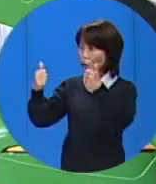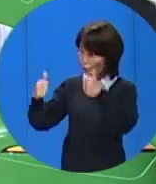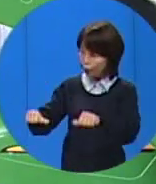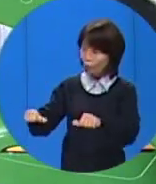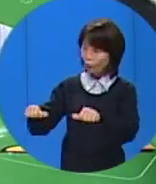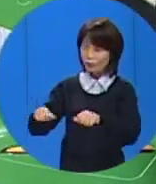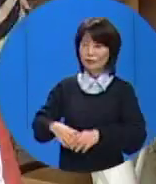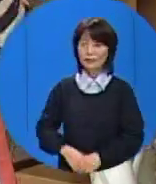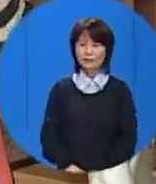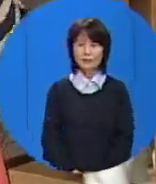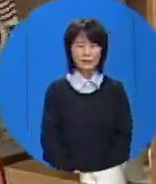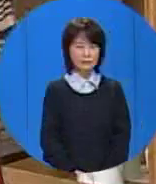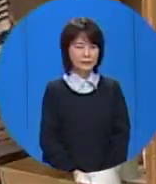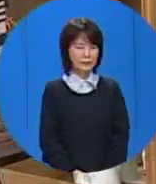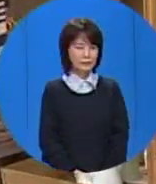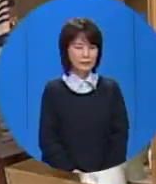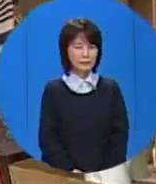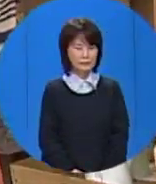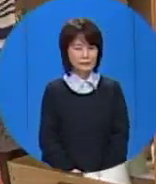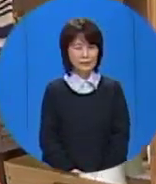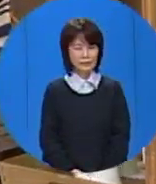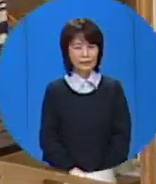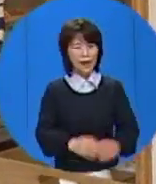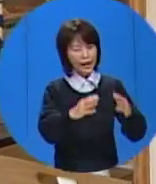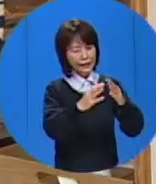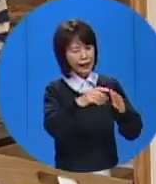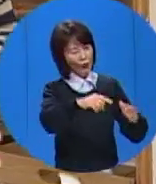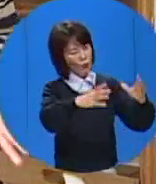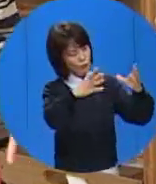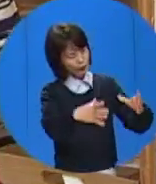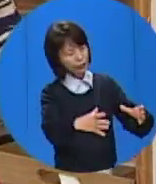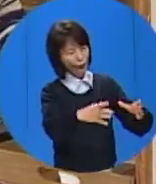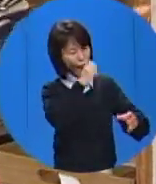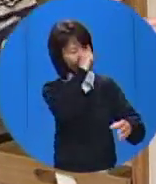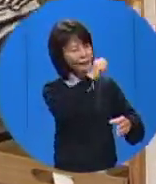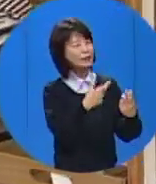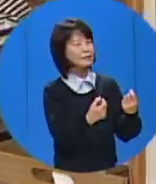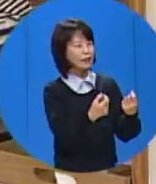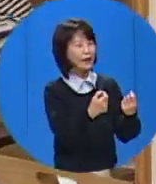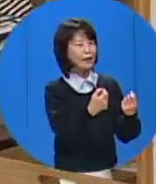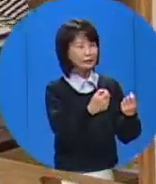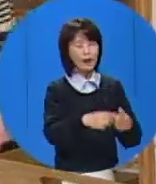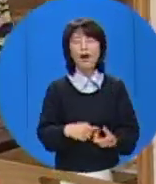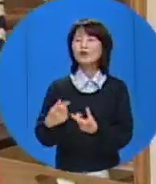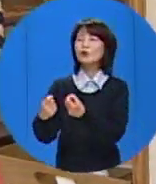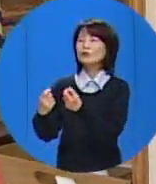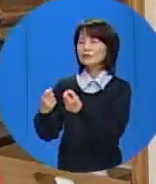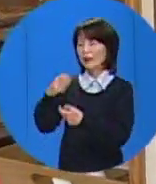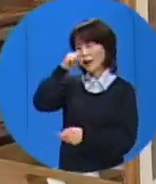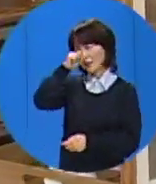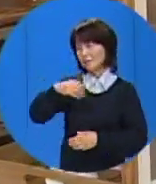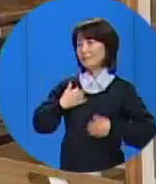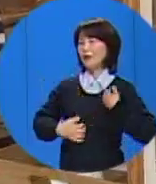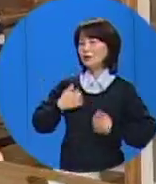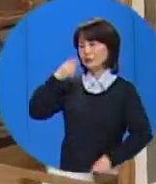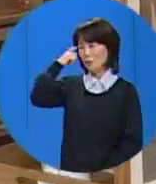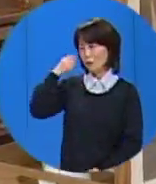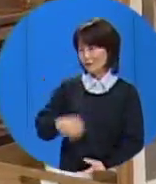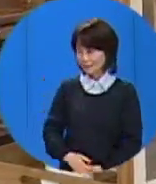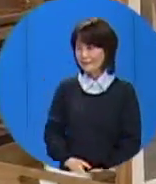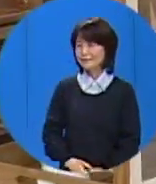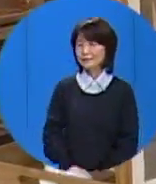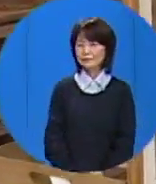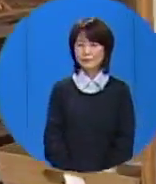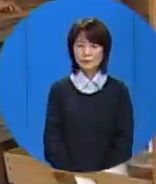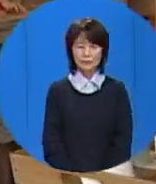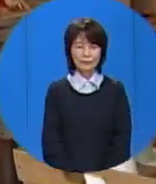い。 デザイン性もあるからインテリアとしても良さそうですね。 お家の中に置いておくだけでもなんか楽しいかなっておっしゃってく